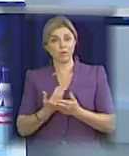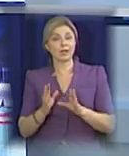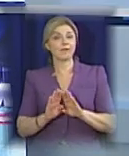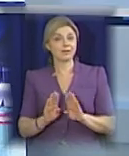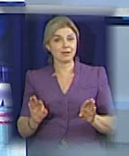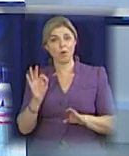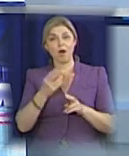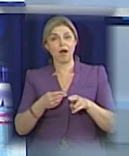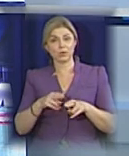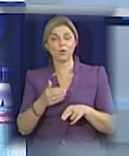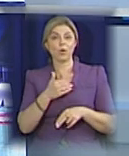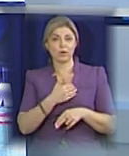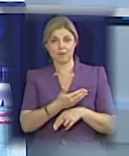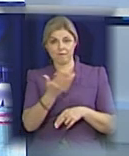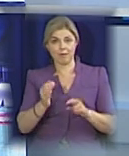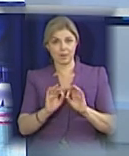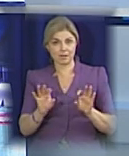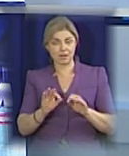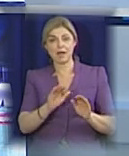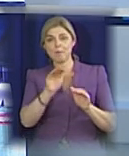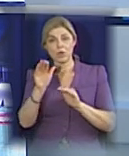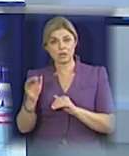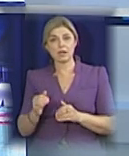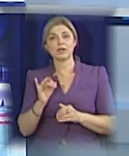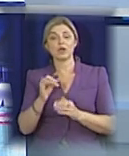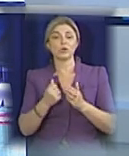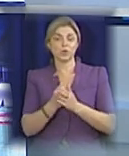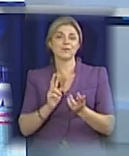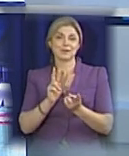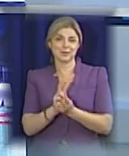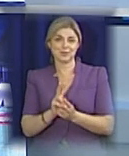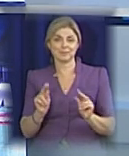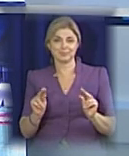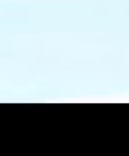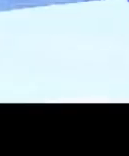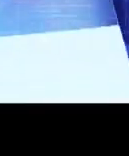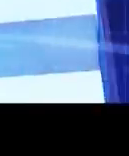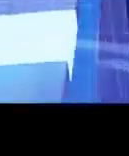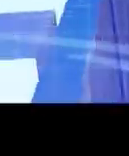новини, про які ми хотіли вам розповісти. Я прощаюся з вами. До наступної зустрічі.